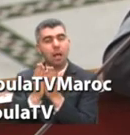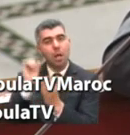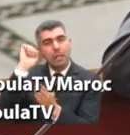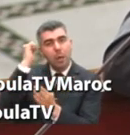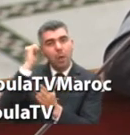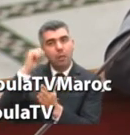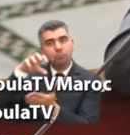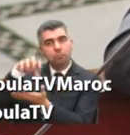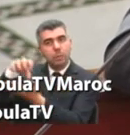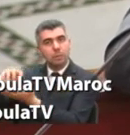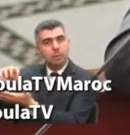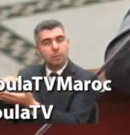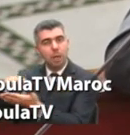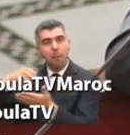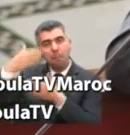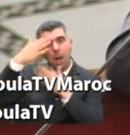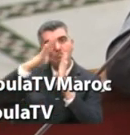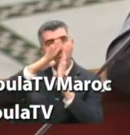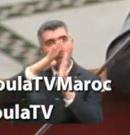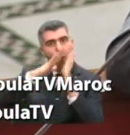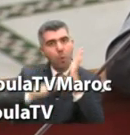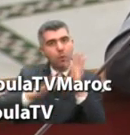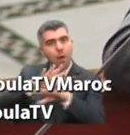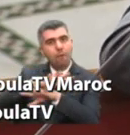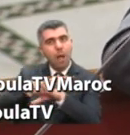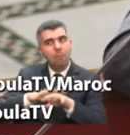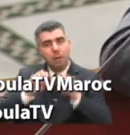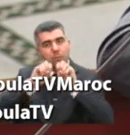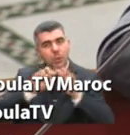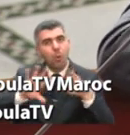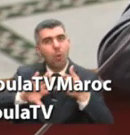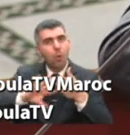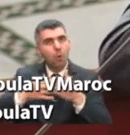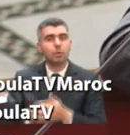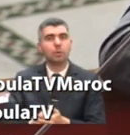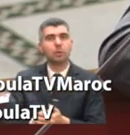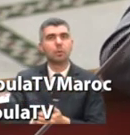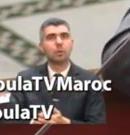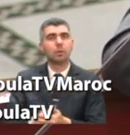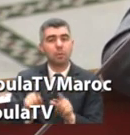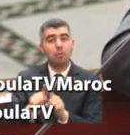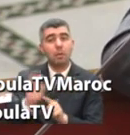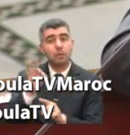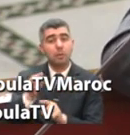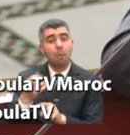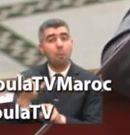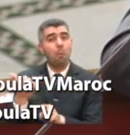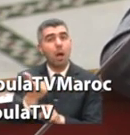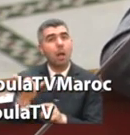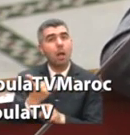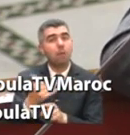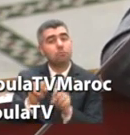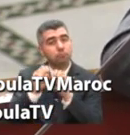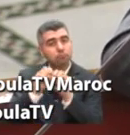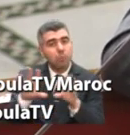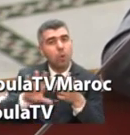والكفاءات متعددة الأقطاب والتخصصات بكل جهات المملكة. وهذه الإحداثات بمثابة نماذج حقيقية وناجعة